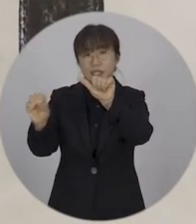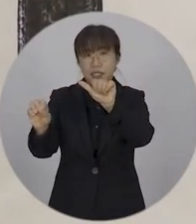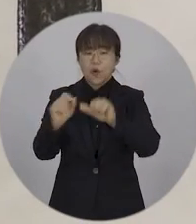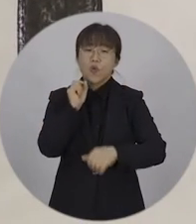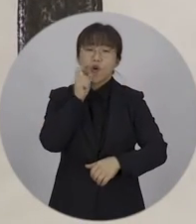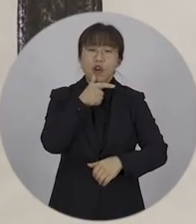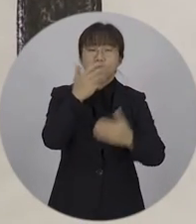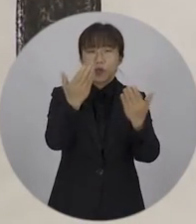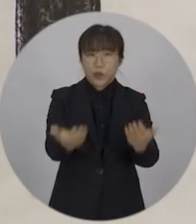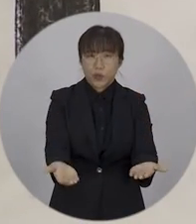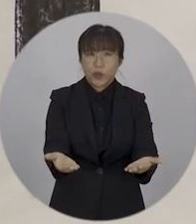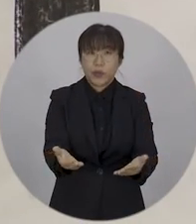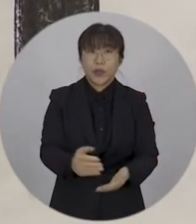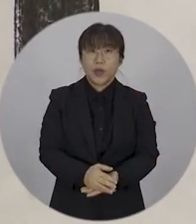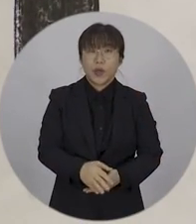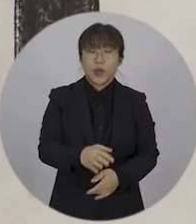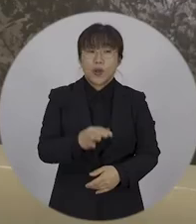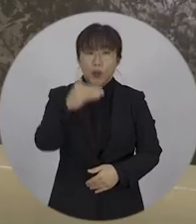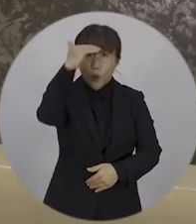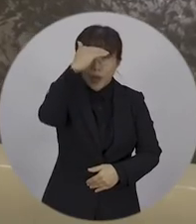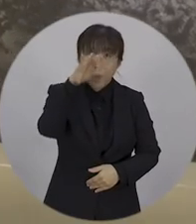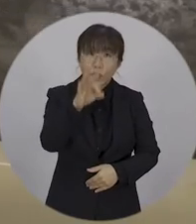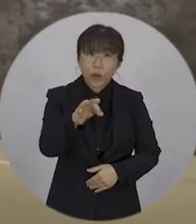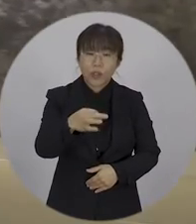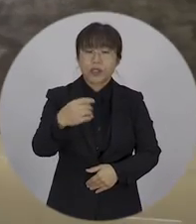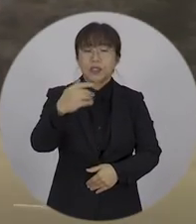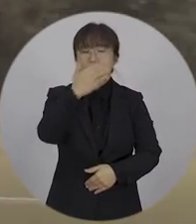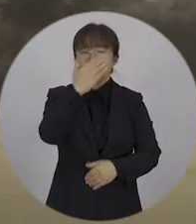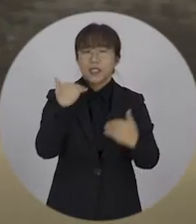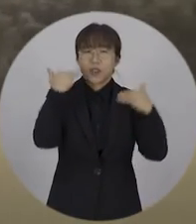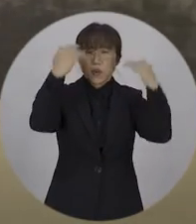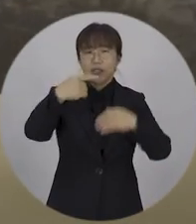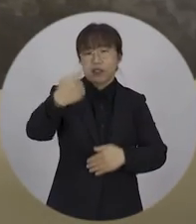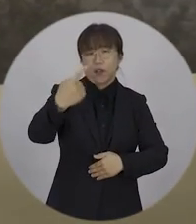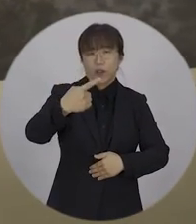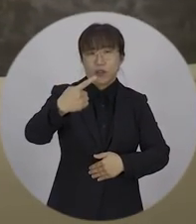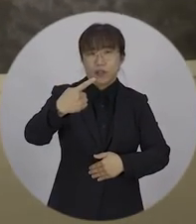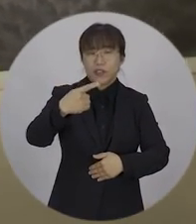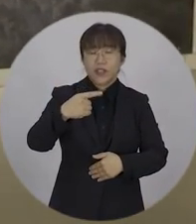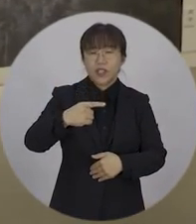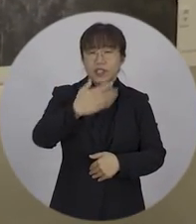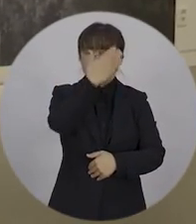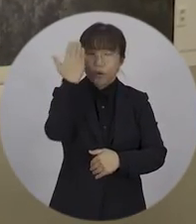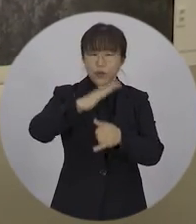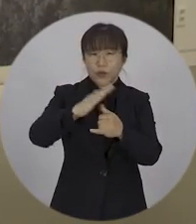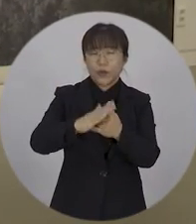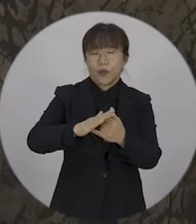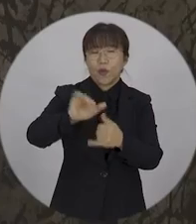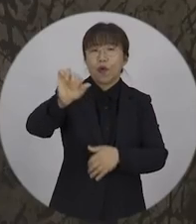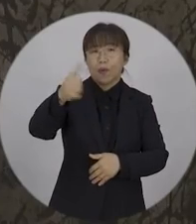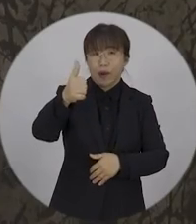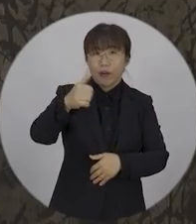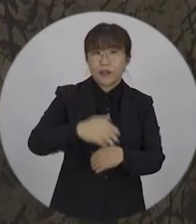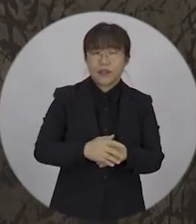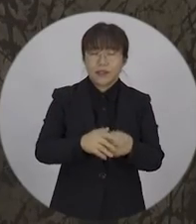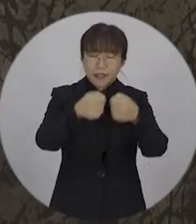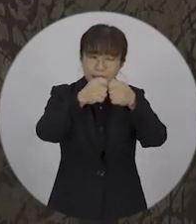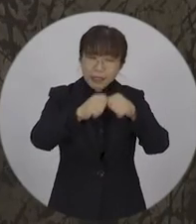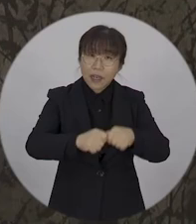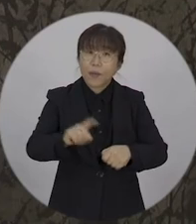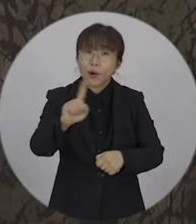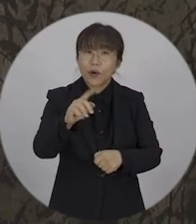매주 월요일은 휴관 입니다 관람료는 성인 1000원 청소년 및 군경은 500원 이며 자세한